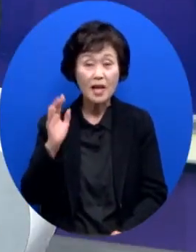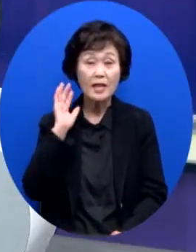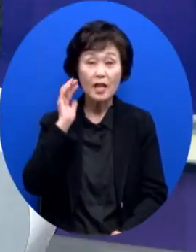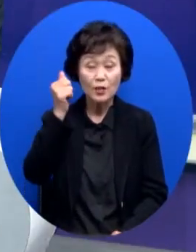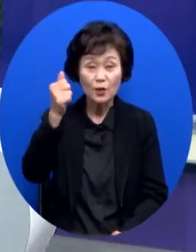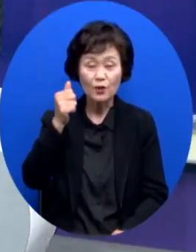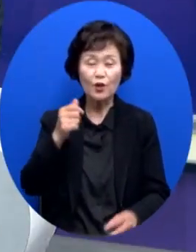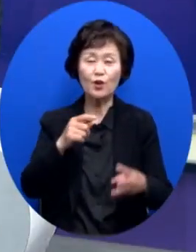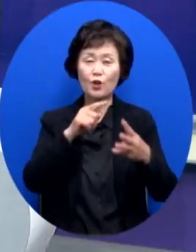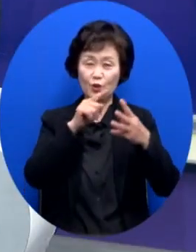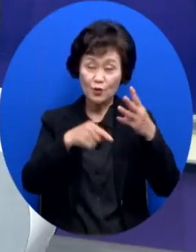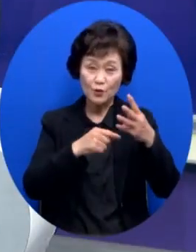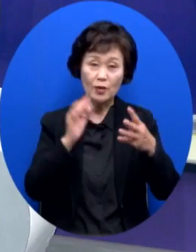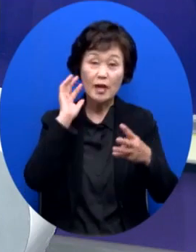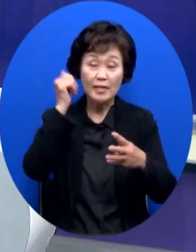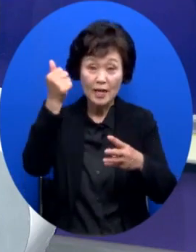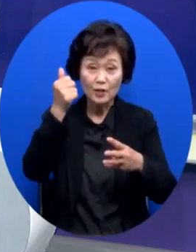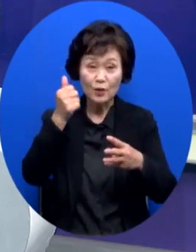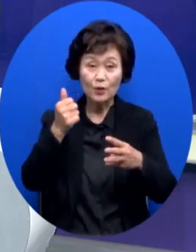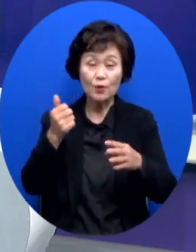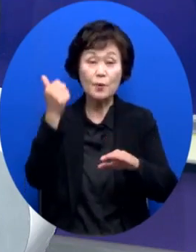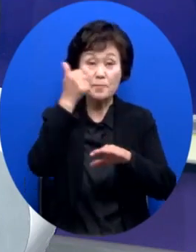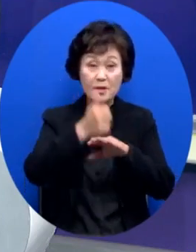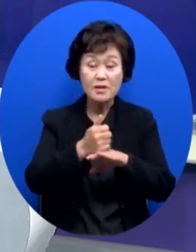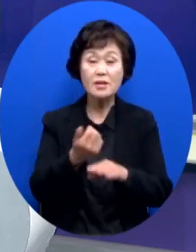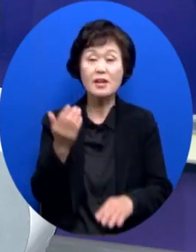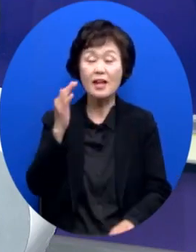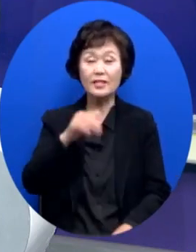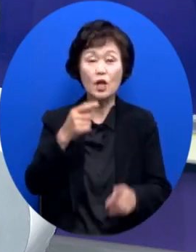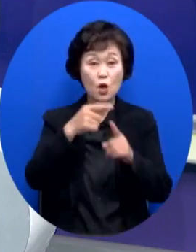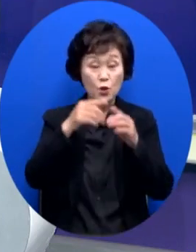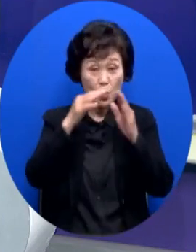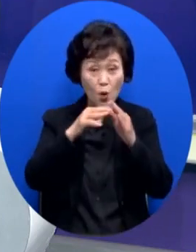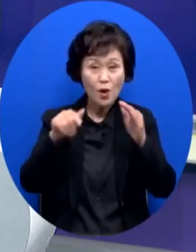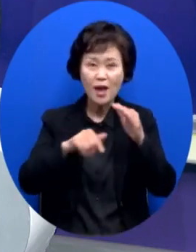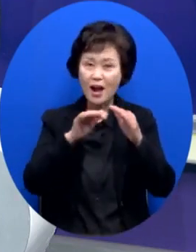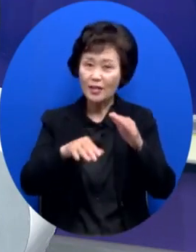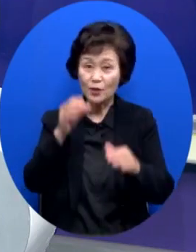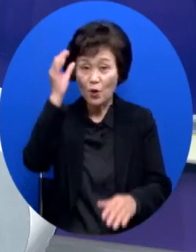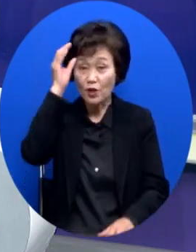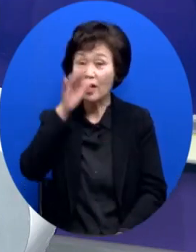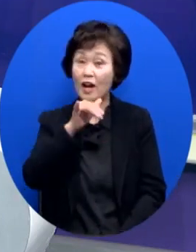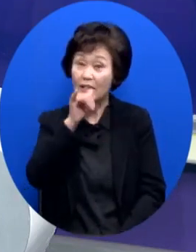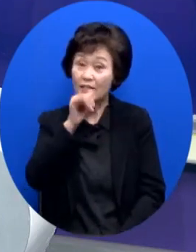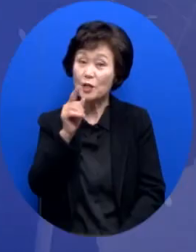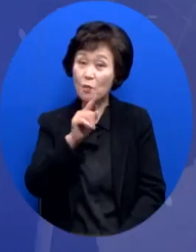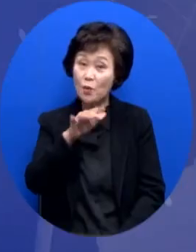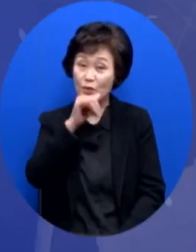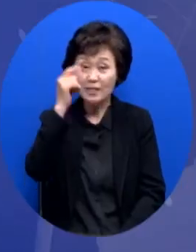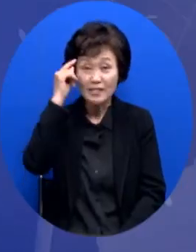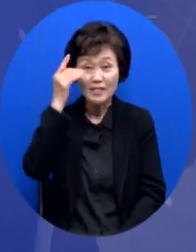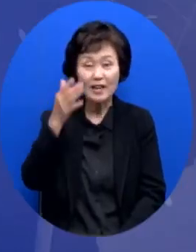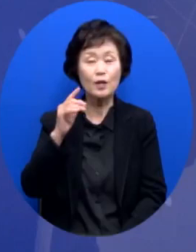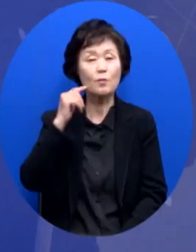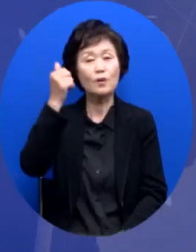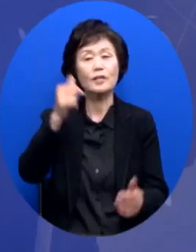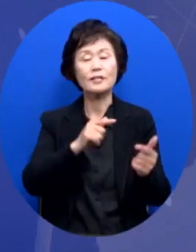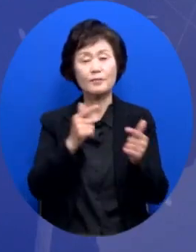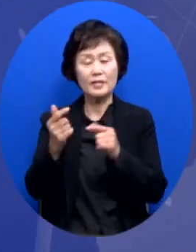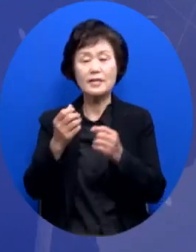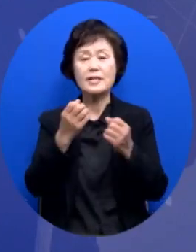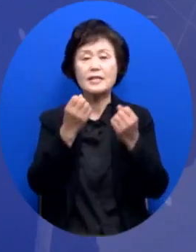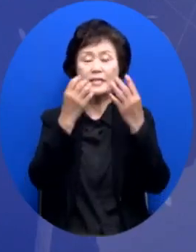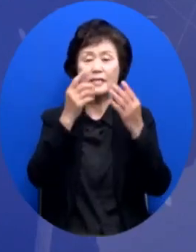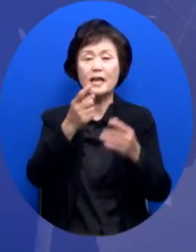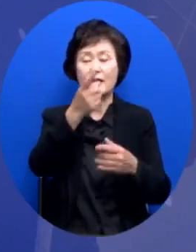대통령이 취임했습니다. 네. 기독교계도 새 정부에 거는 기대가 있을 것 같은데 그렇습니다. 어떤가요? 네, 목회자들은 새 정부에